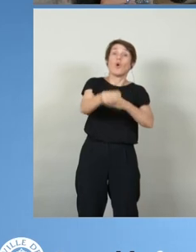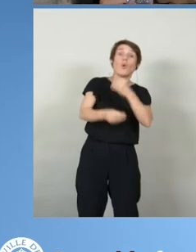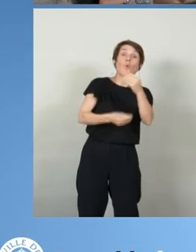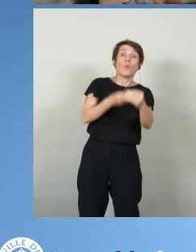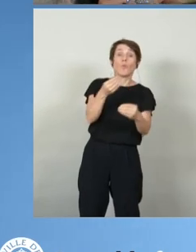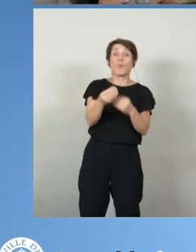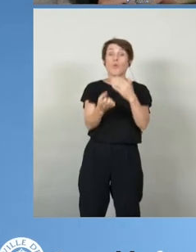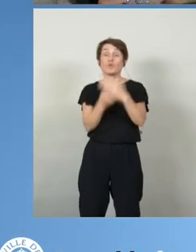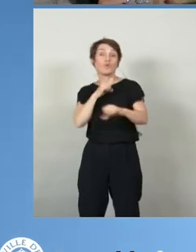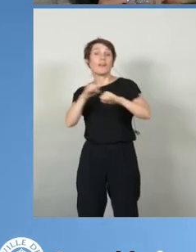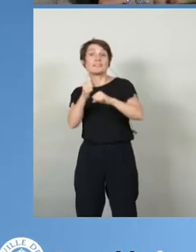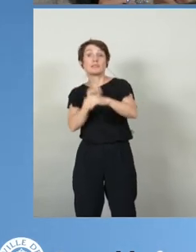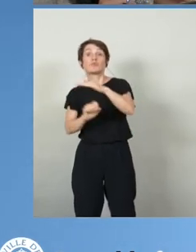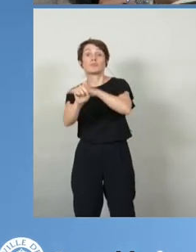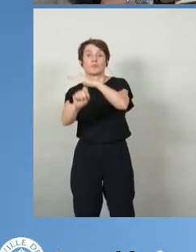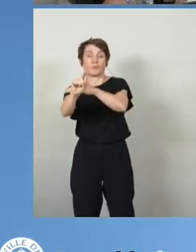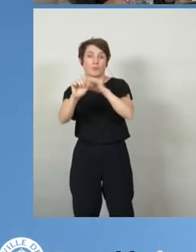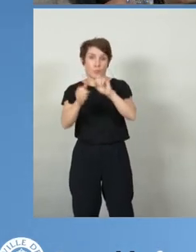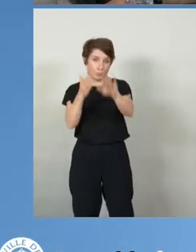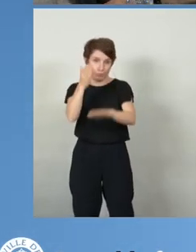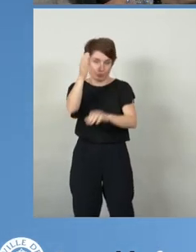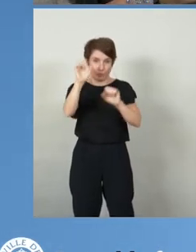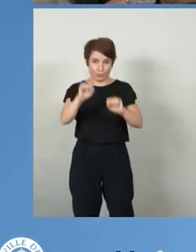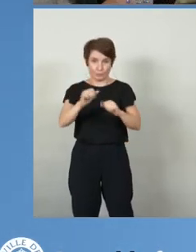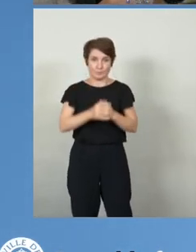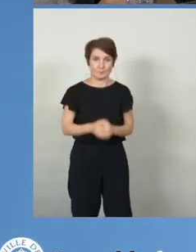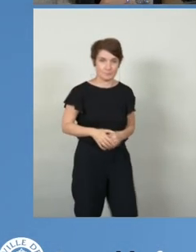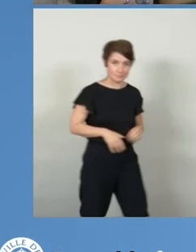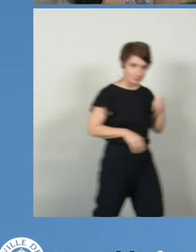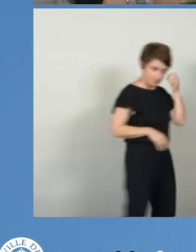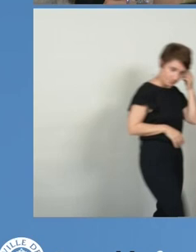engager de nouveaux projets enfin